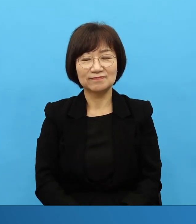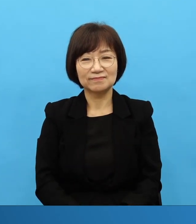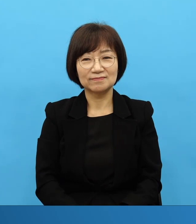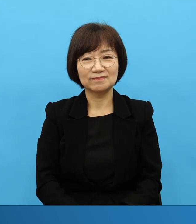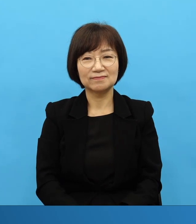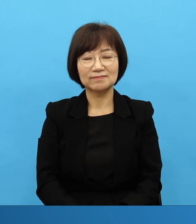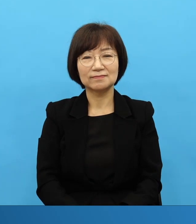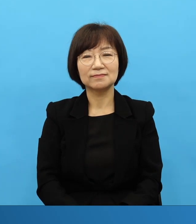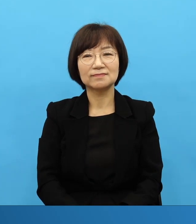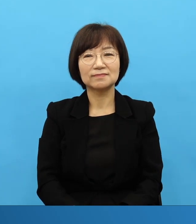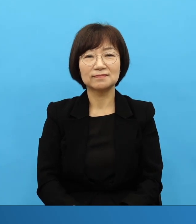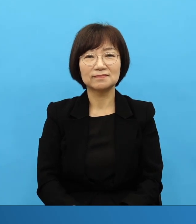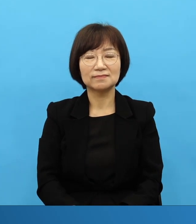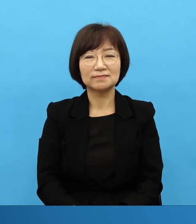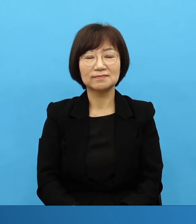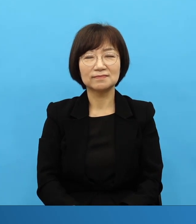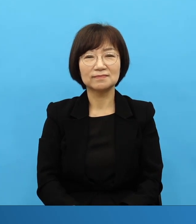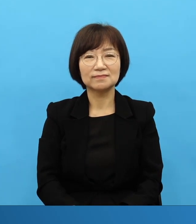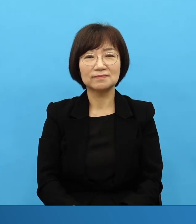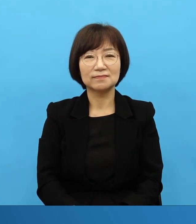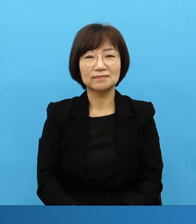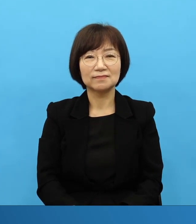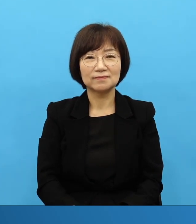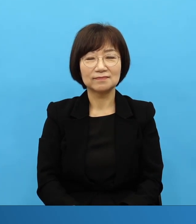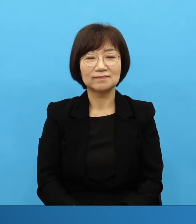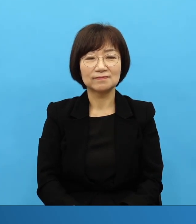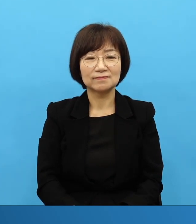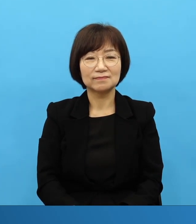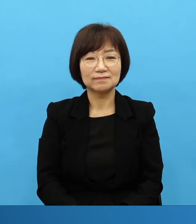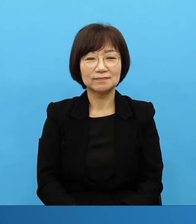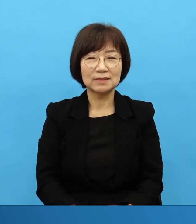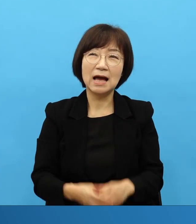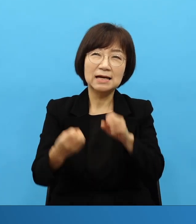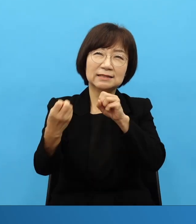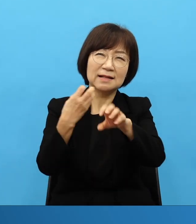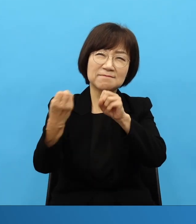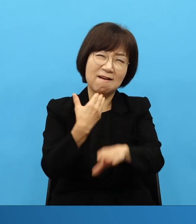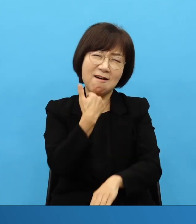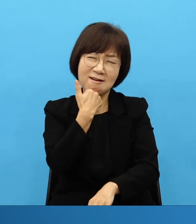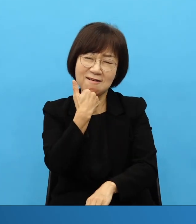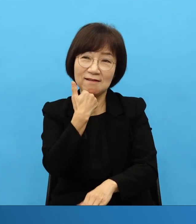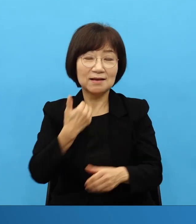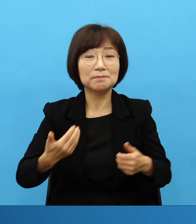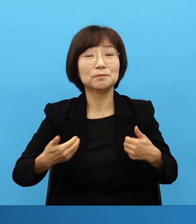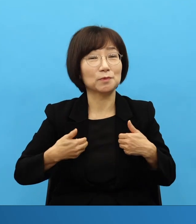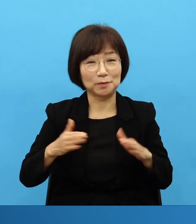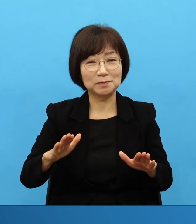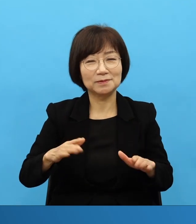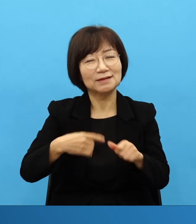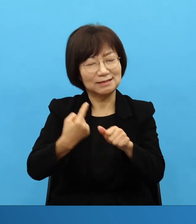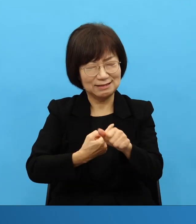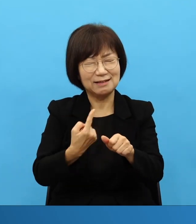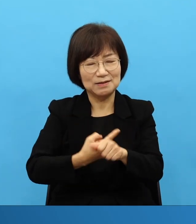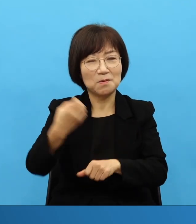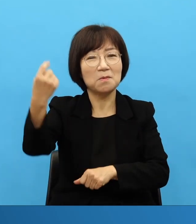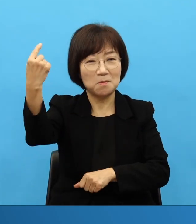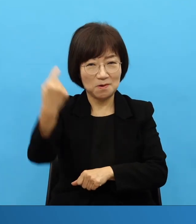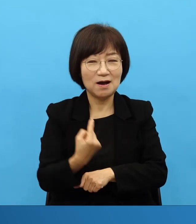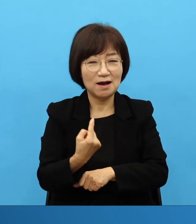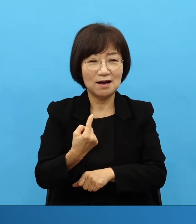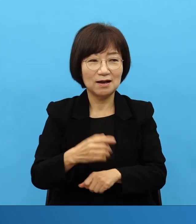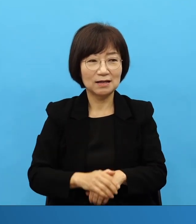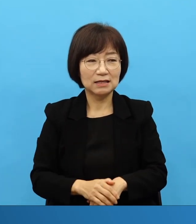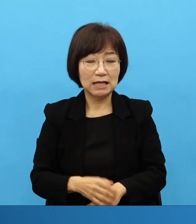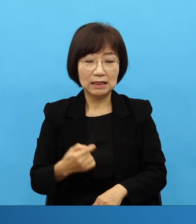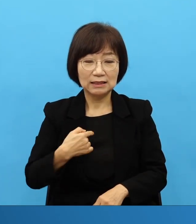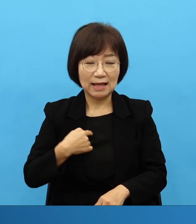pray, absolutely this 막 will 우리가 happen. 응답 이런 단어 쓸 필요도 없어요. We don't have to use even these words, answers. 이제 여러분의 수준은요. 된다 안 된다 그런 말 할 필요도